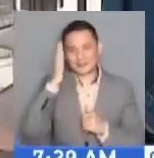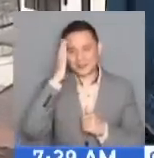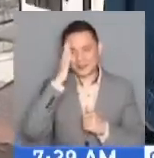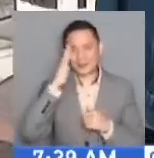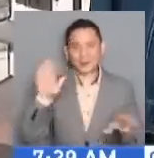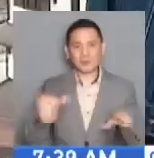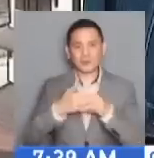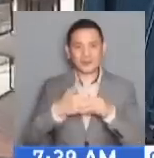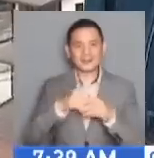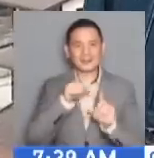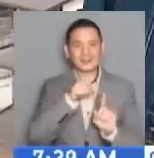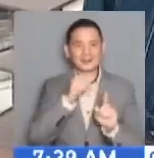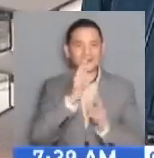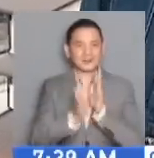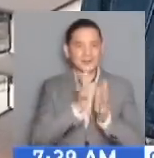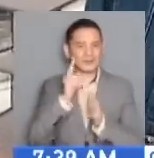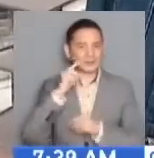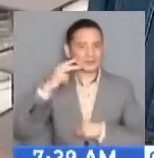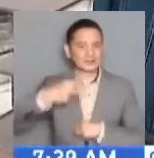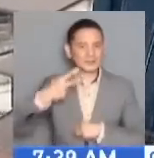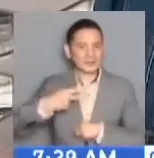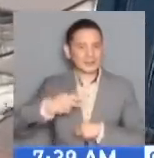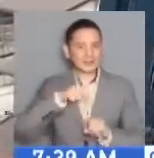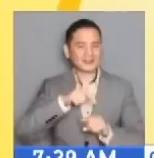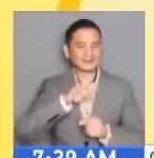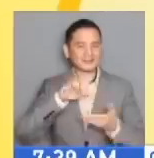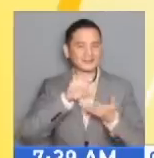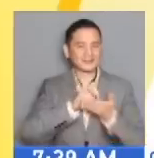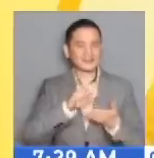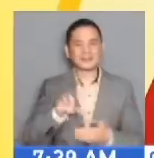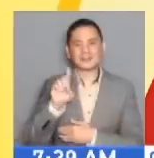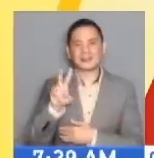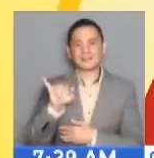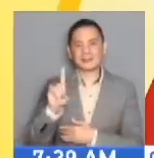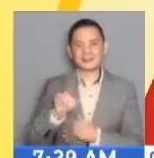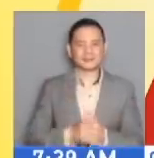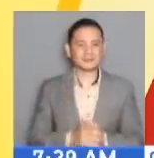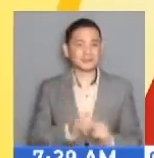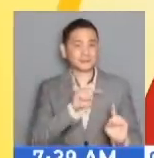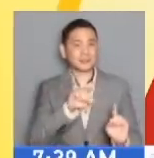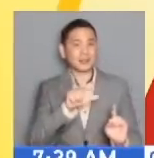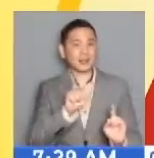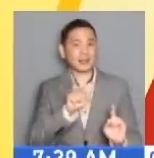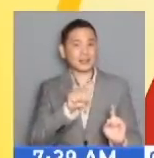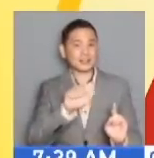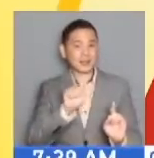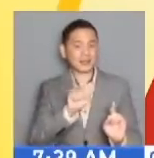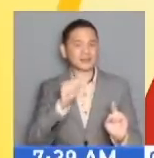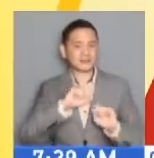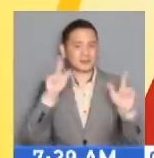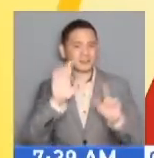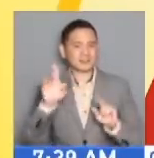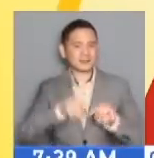kanyang second wedding with David Rainey. Sinurpresa si Glyza ng kanyang celebrity friends sina Sheena Halili, Maxine